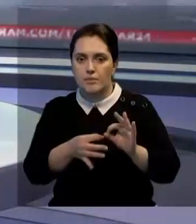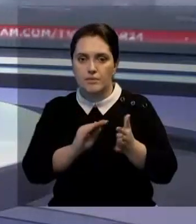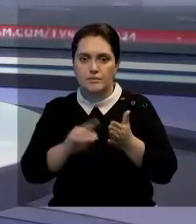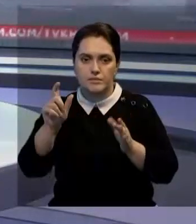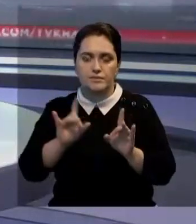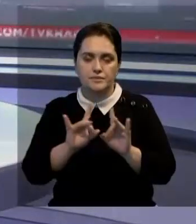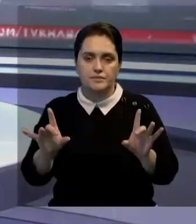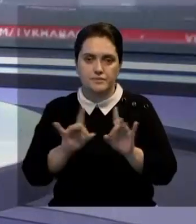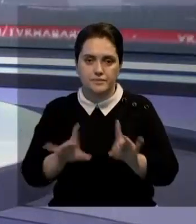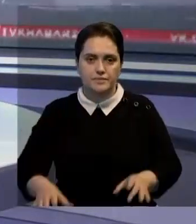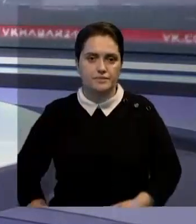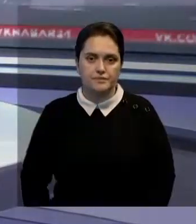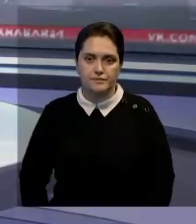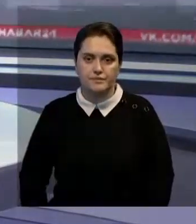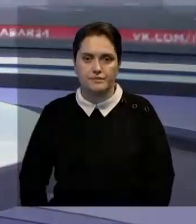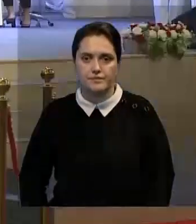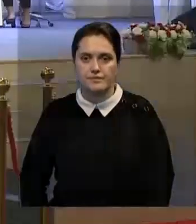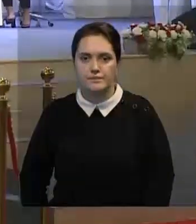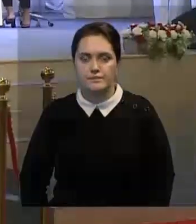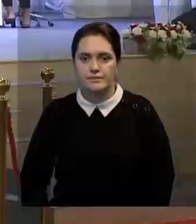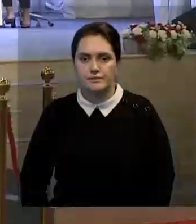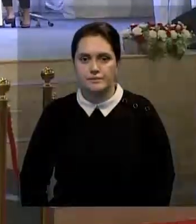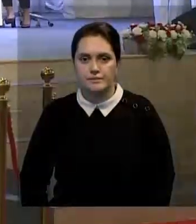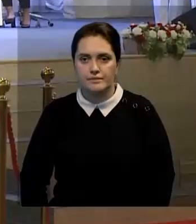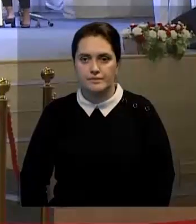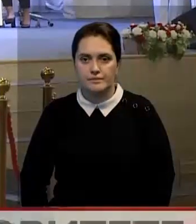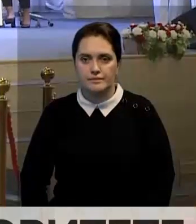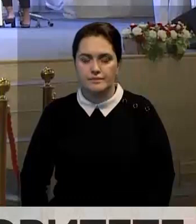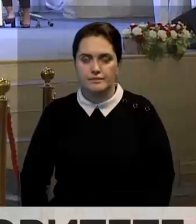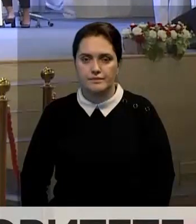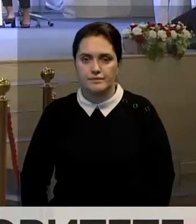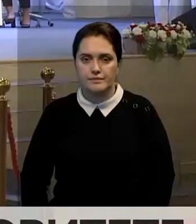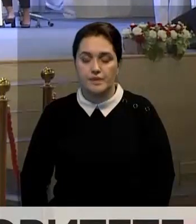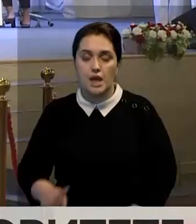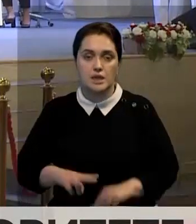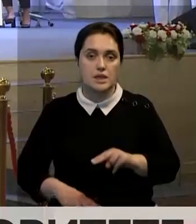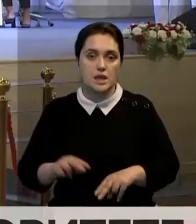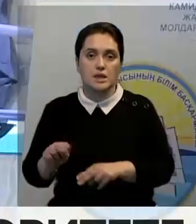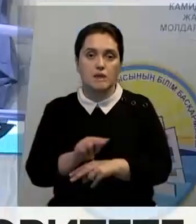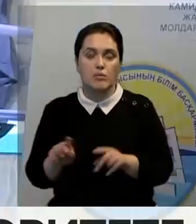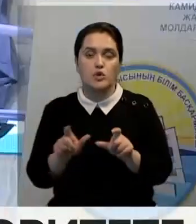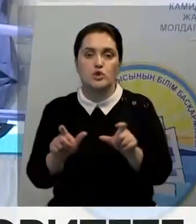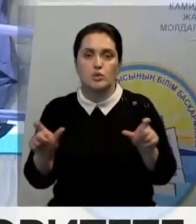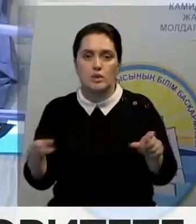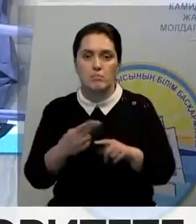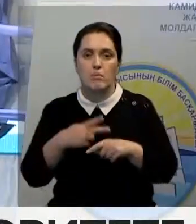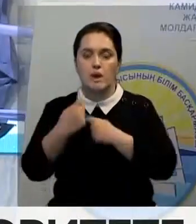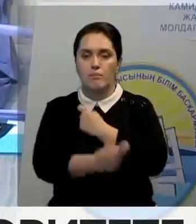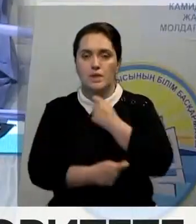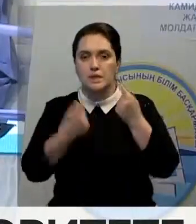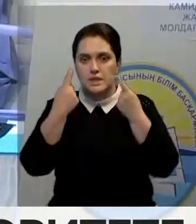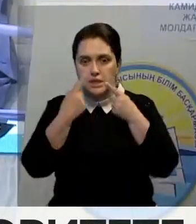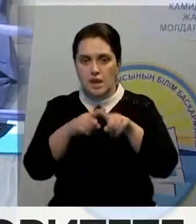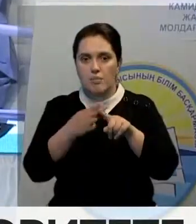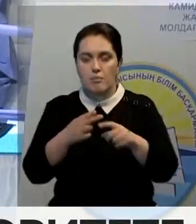Кокшетау. Подробности у наших корреспондентов. На повестке дня строительство и ремонт школ, модернизация материально-технической базы и